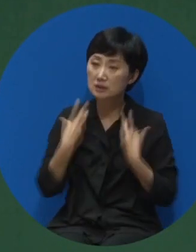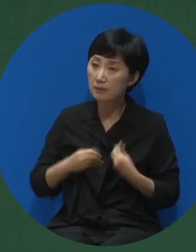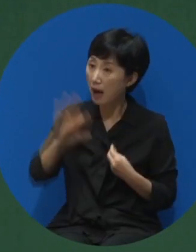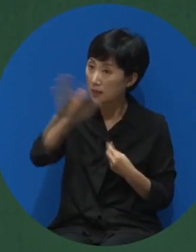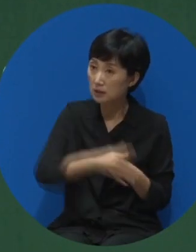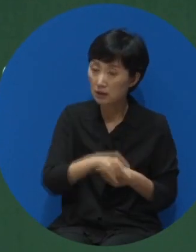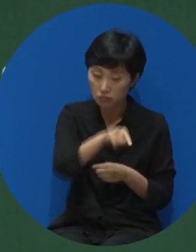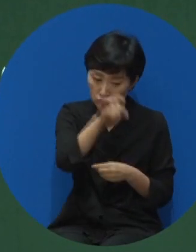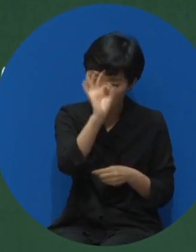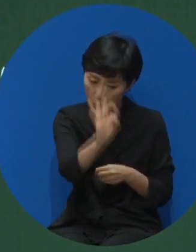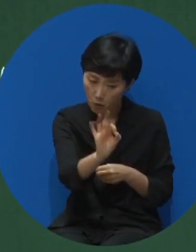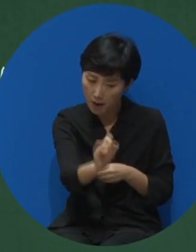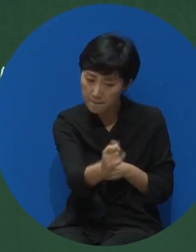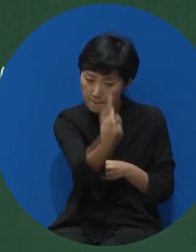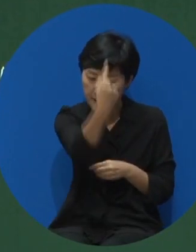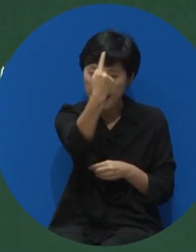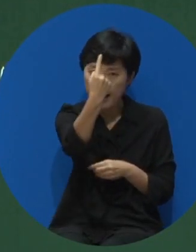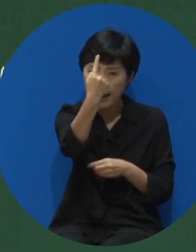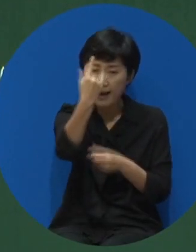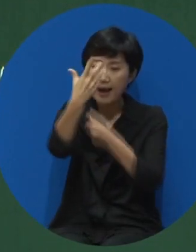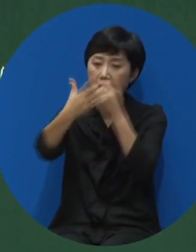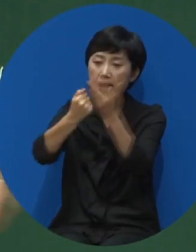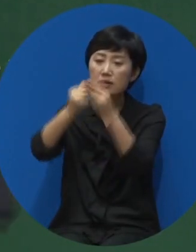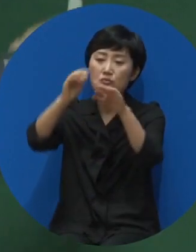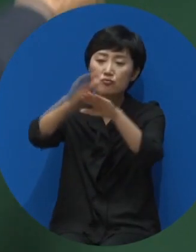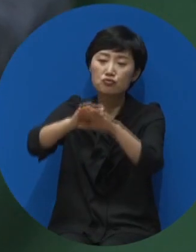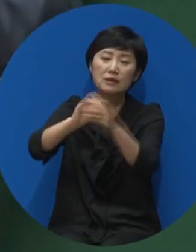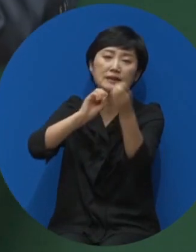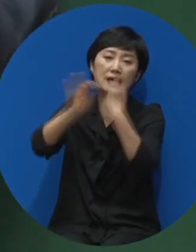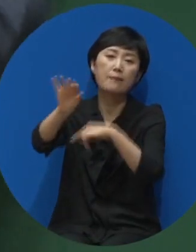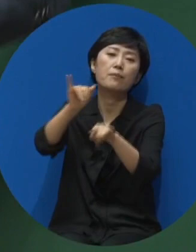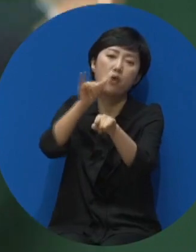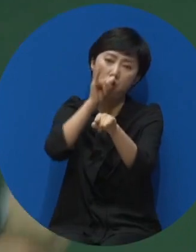그 정신 안 차리면 헷갈립니다.